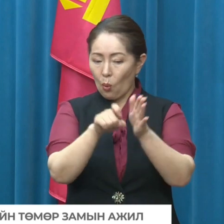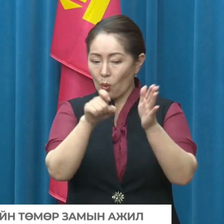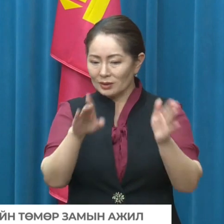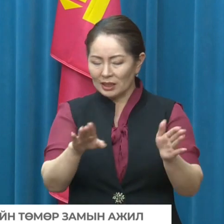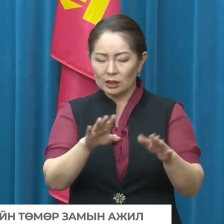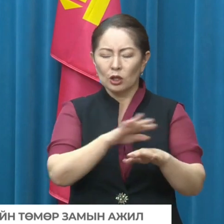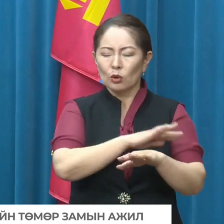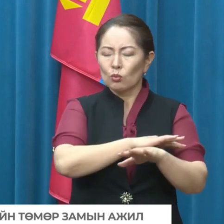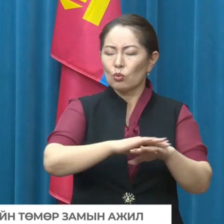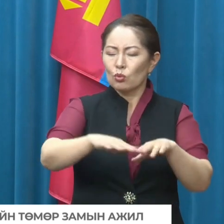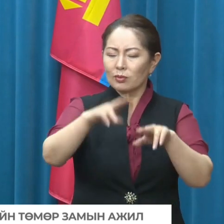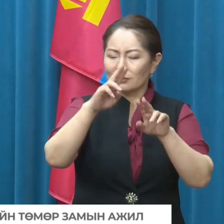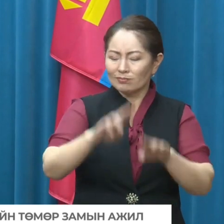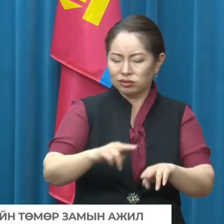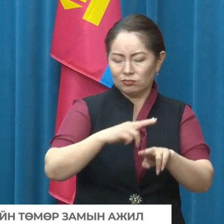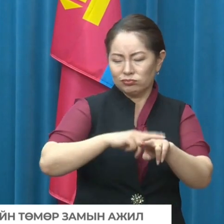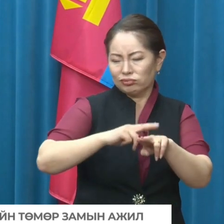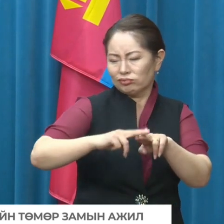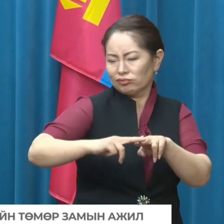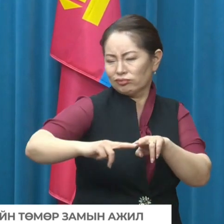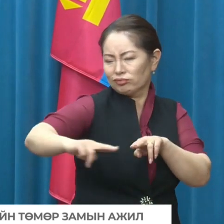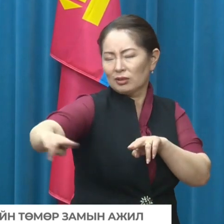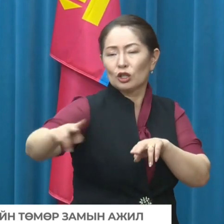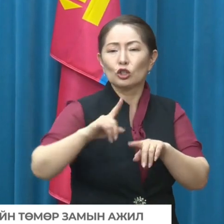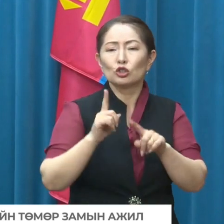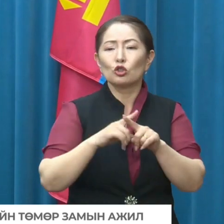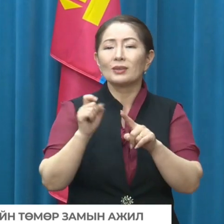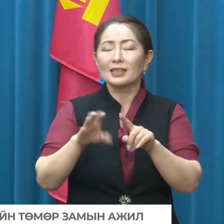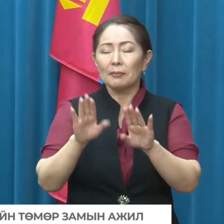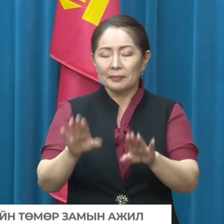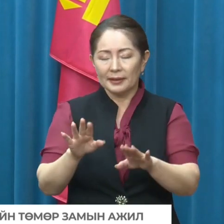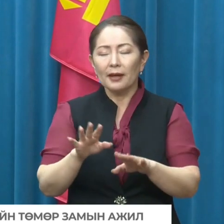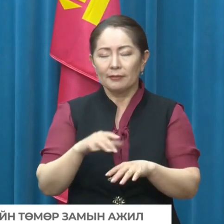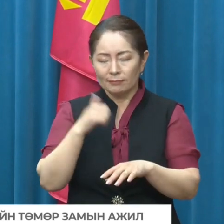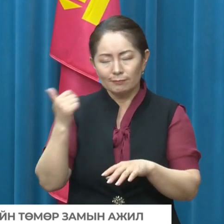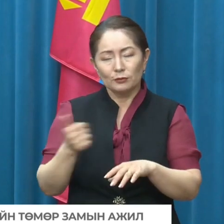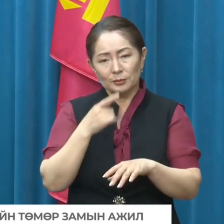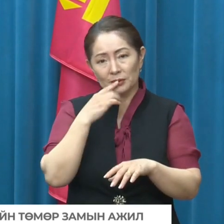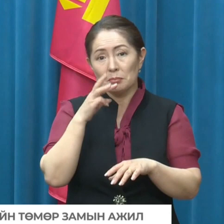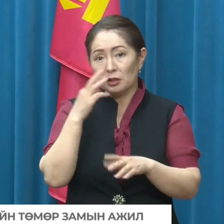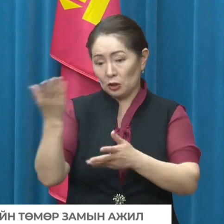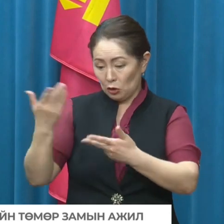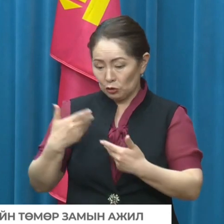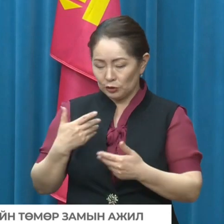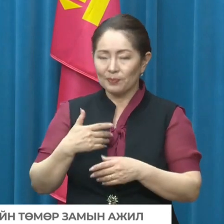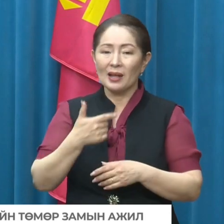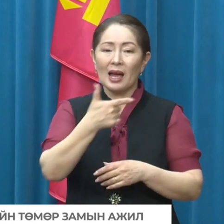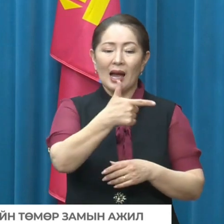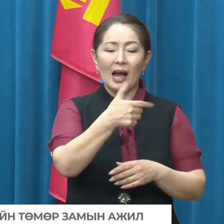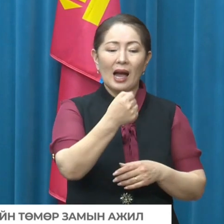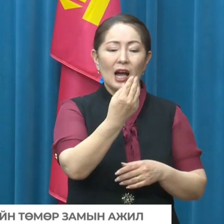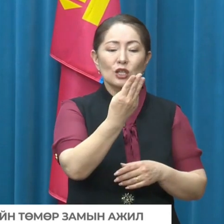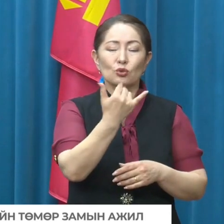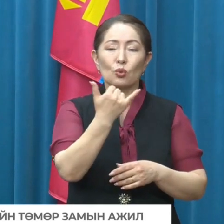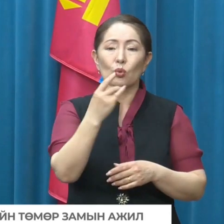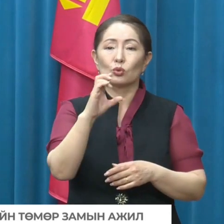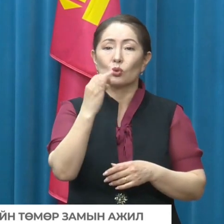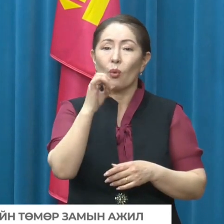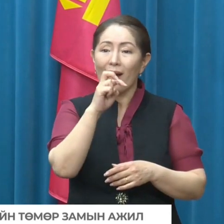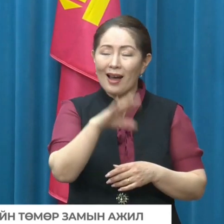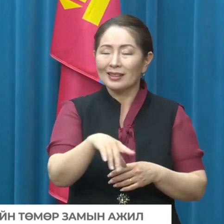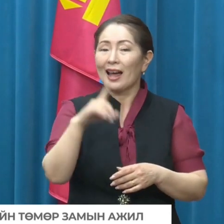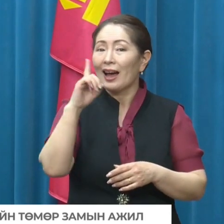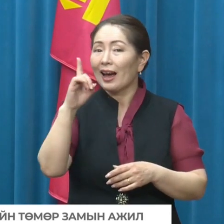ийч бүрэн ашиглалтанд оруулахар төлөвлөж байгааг холбогдох юмныхан мэдээлж байна. За гашуун сухат ганц мод бомтын төмөр замын ажлын